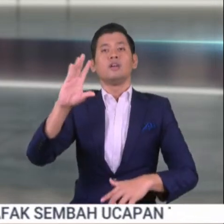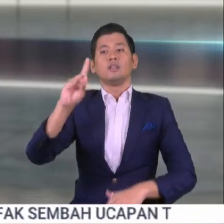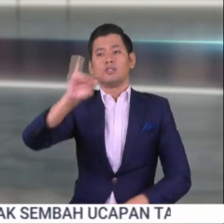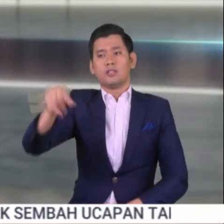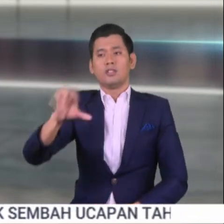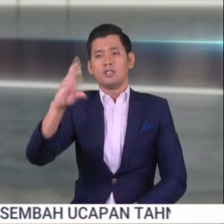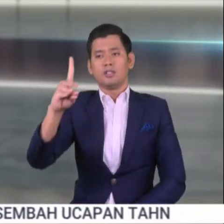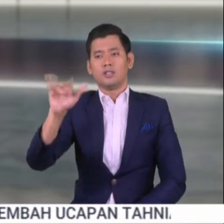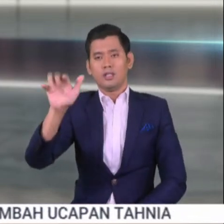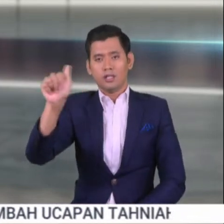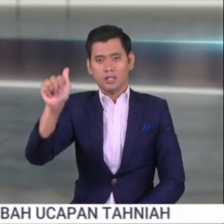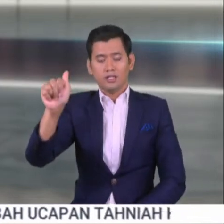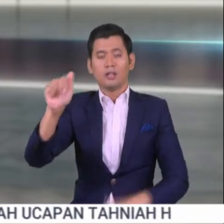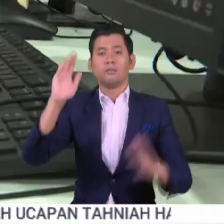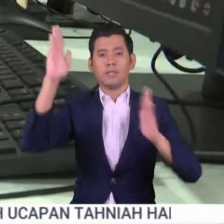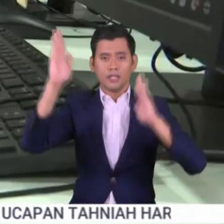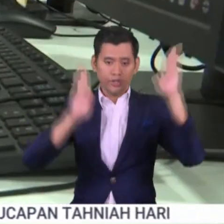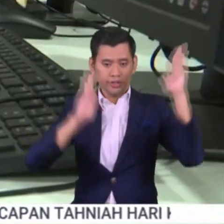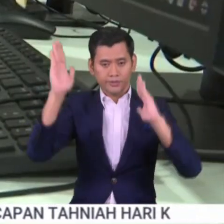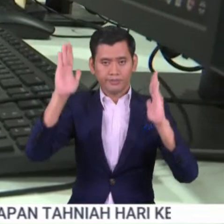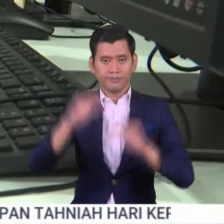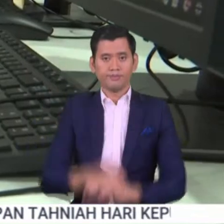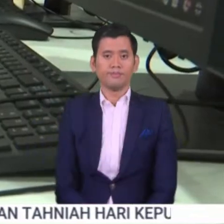Gabriel melaporkan.